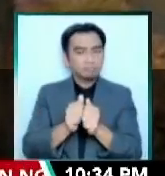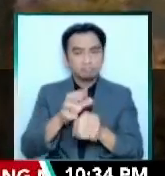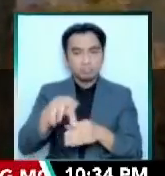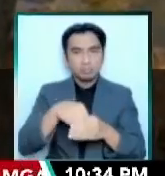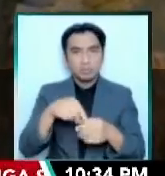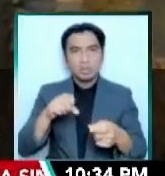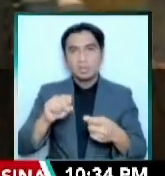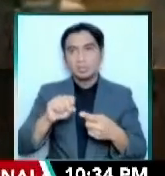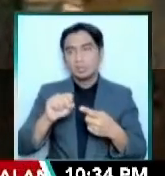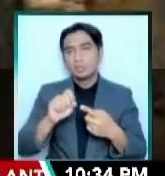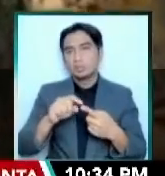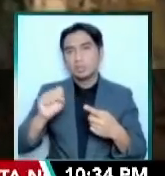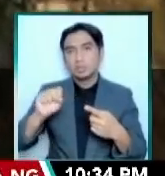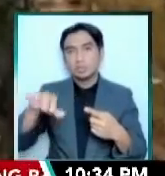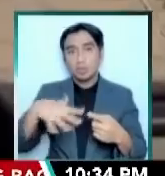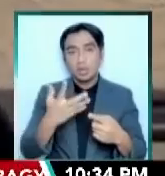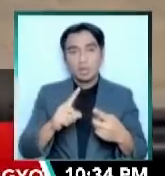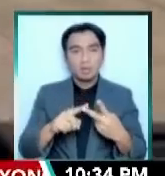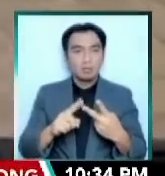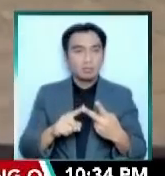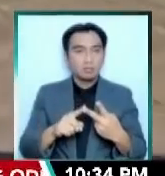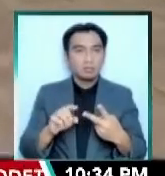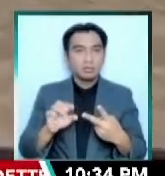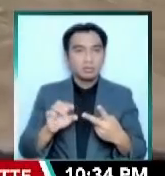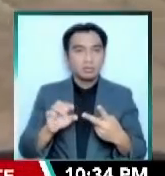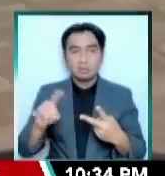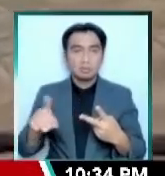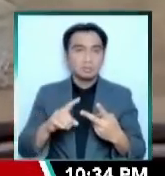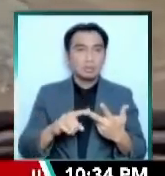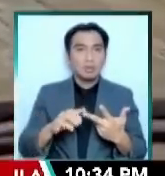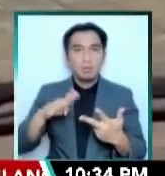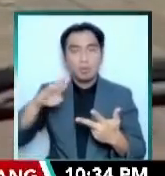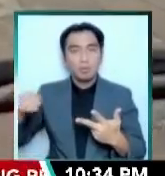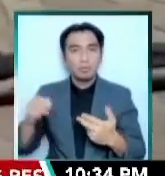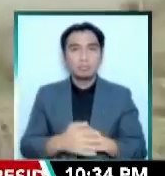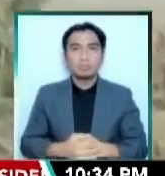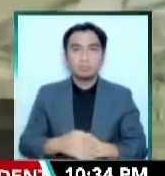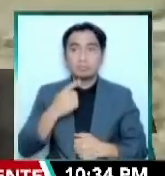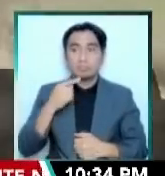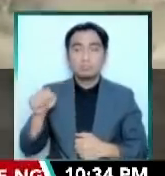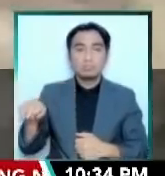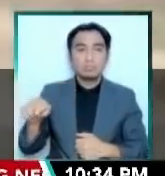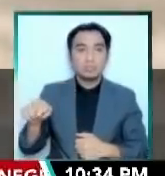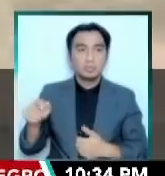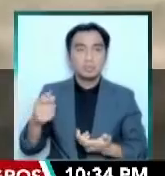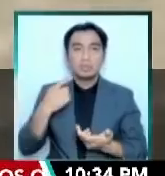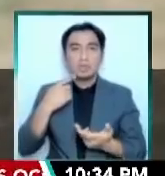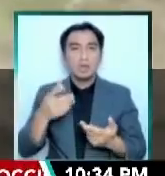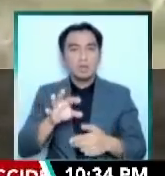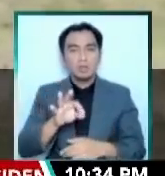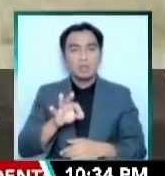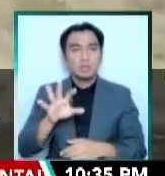Bohol. Tama, sir, no? Yeah. Sabi naman ng NGCP o National Grid Corporation of the Philippines, sa 95